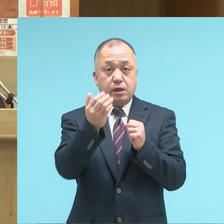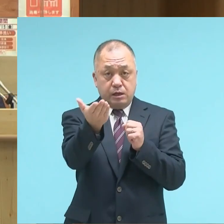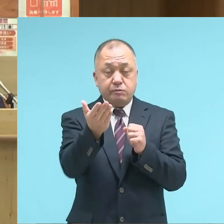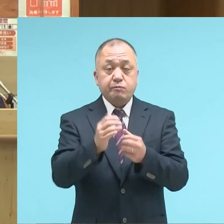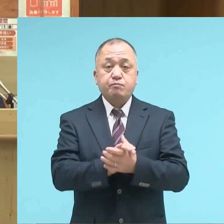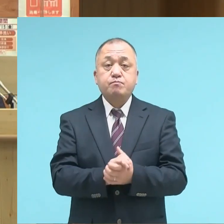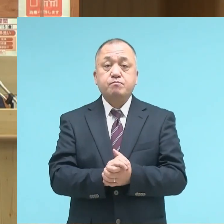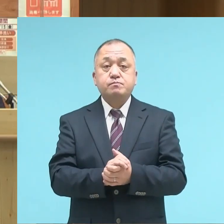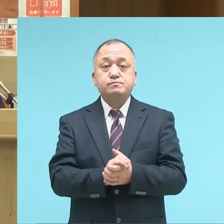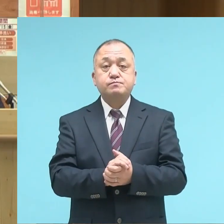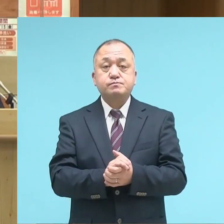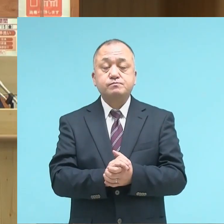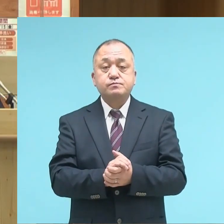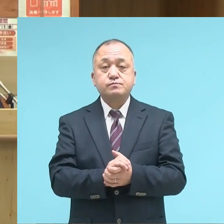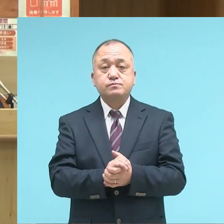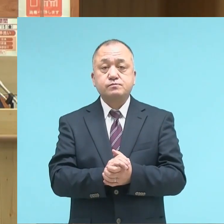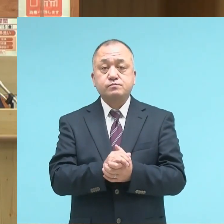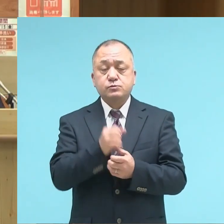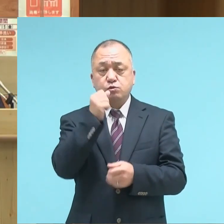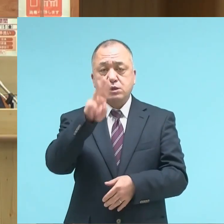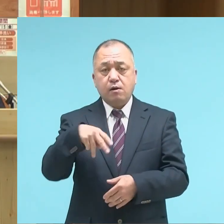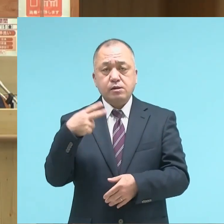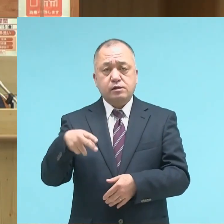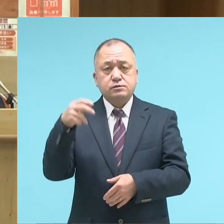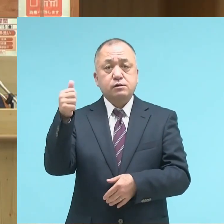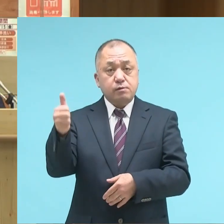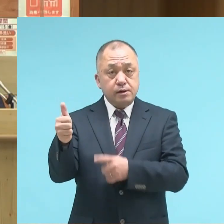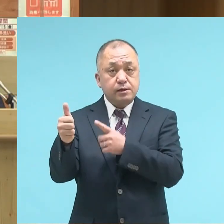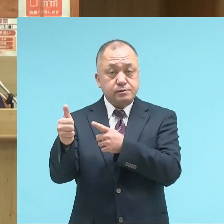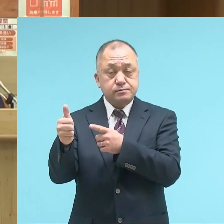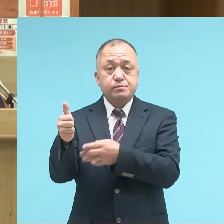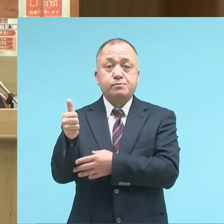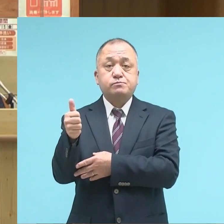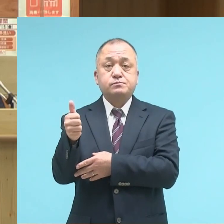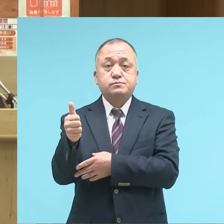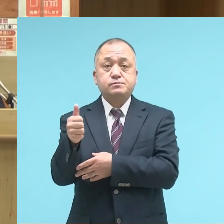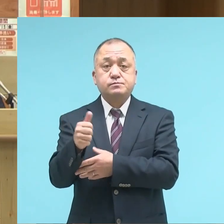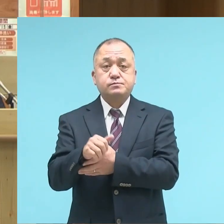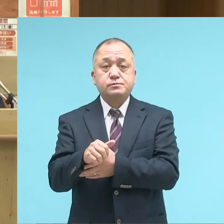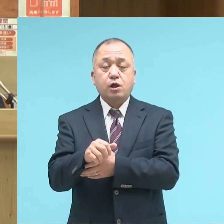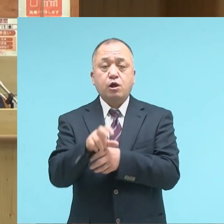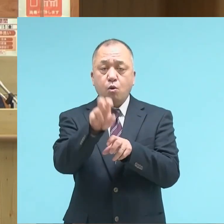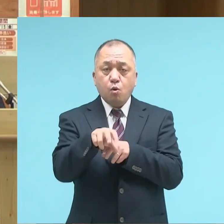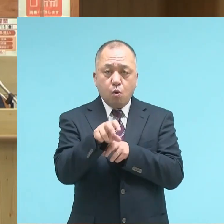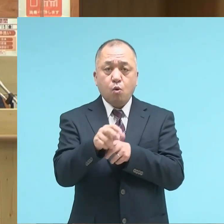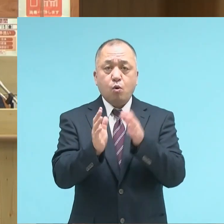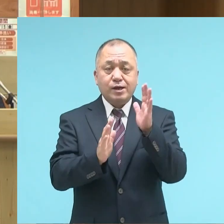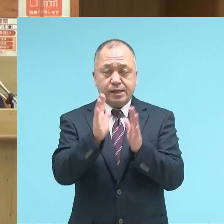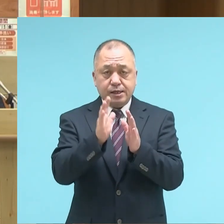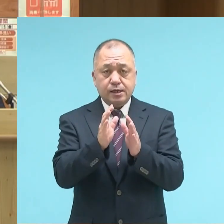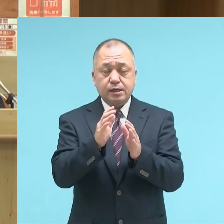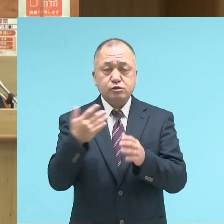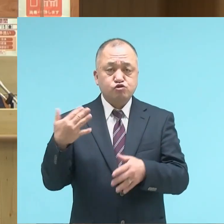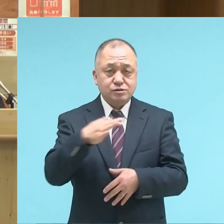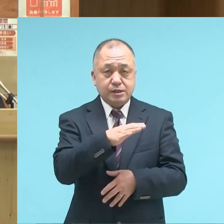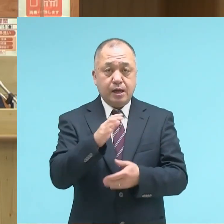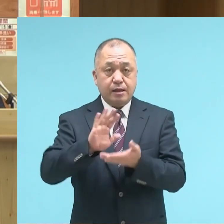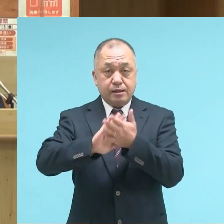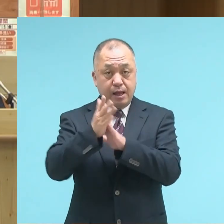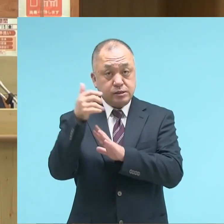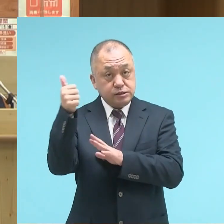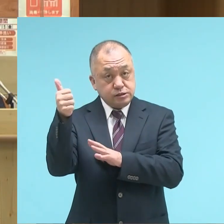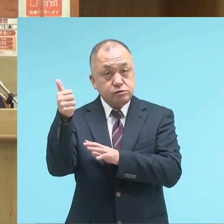吉川先生はですね、農林水産大臣としてですね、また同連